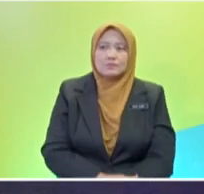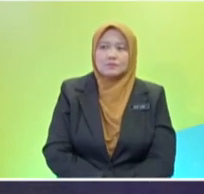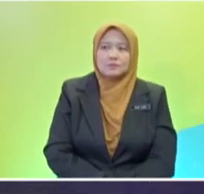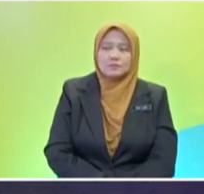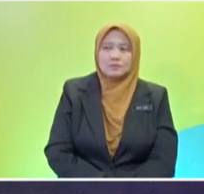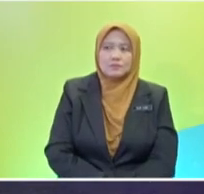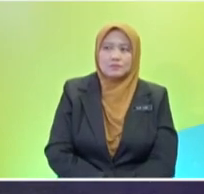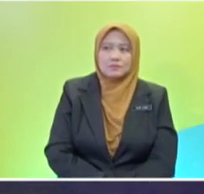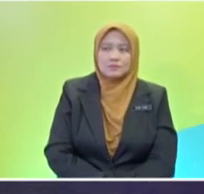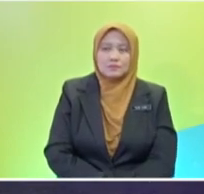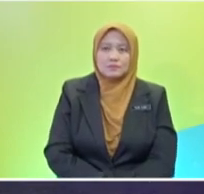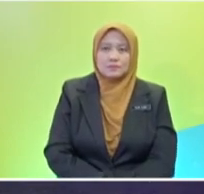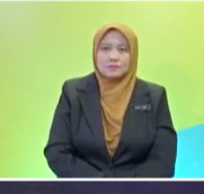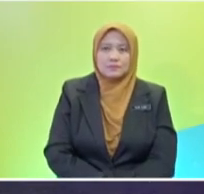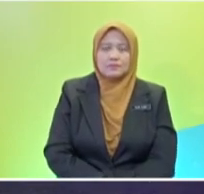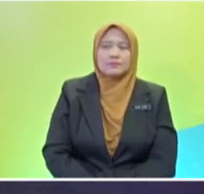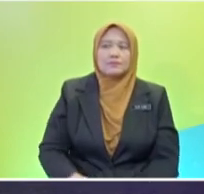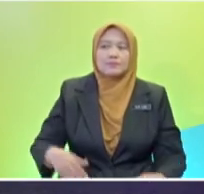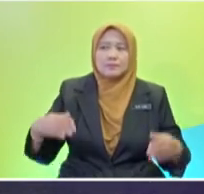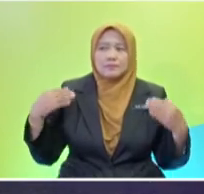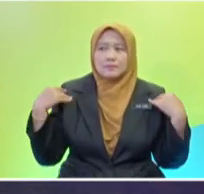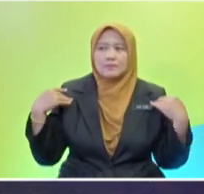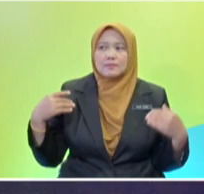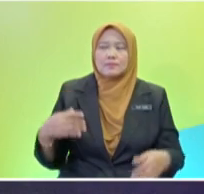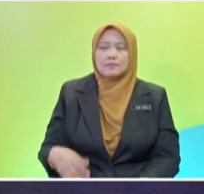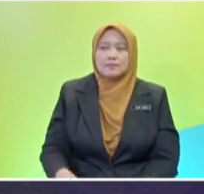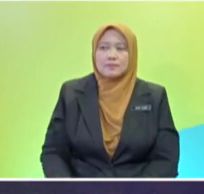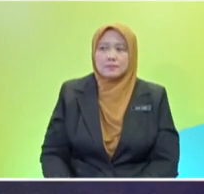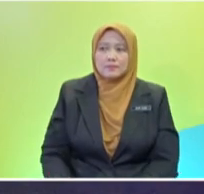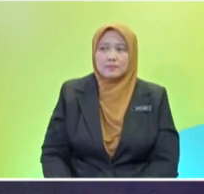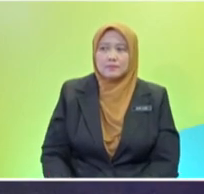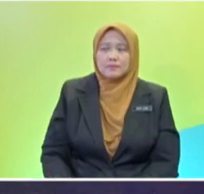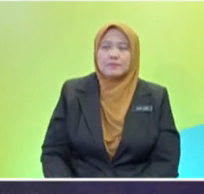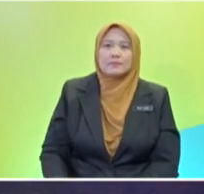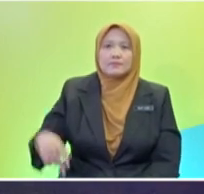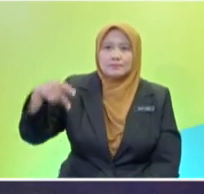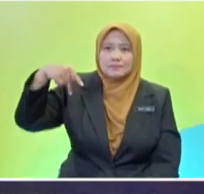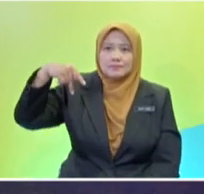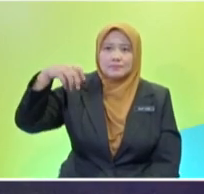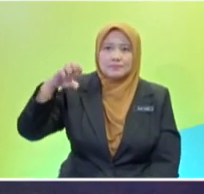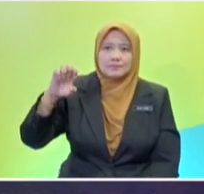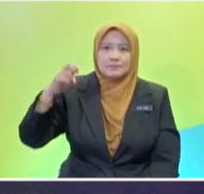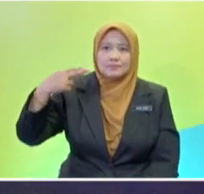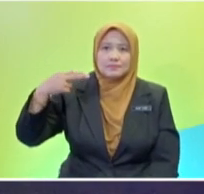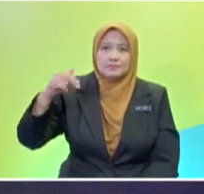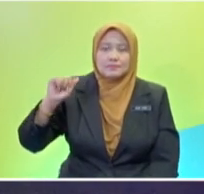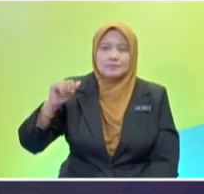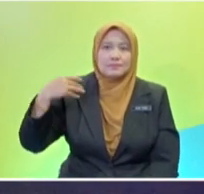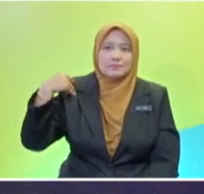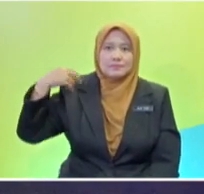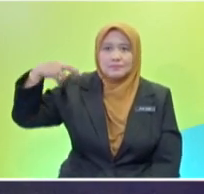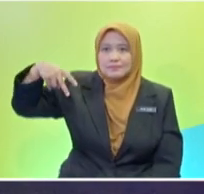sebagai PH kita pun ciri kanan di bagian kaki ini kita panggilkan kaki